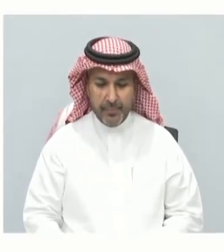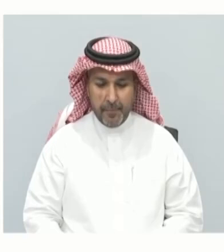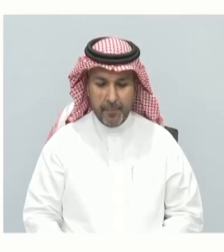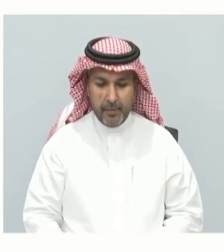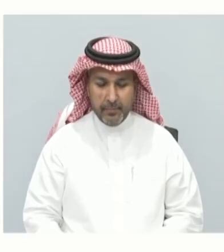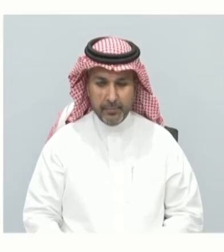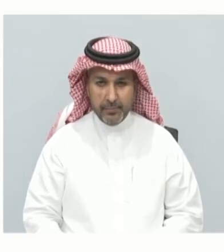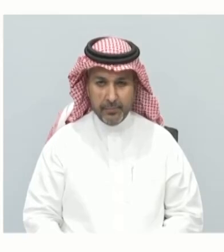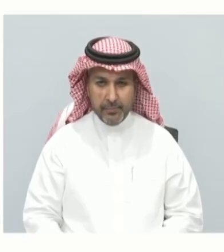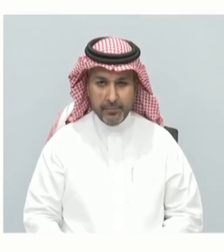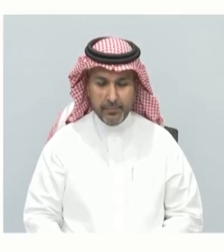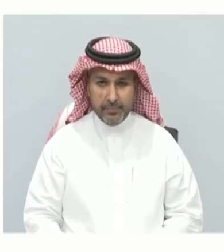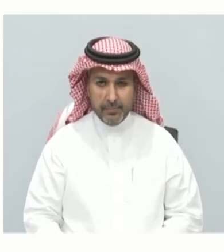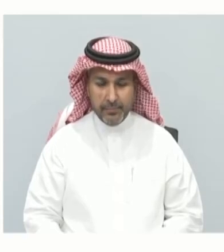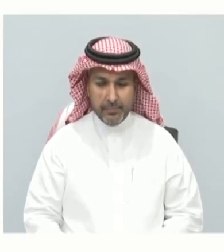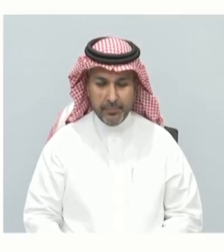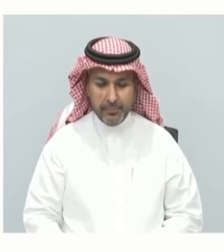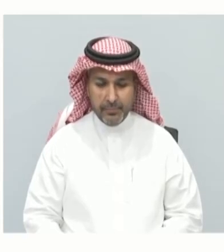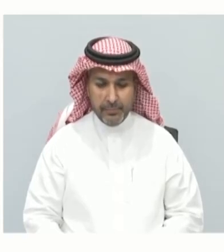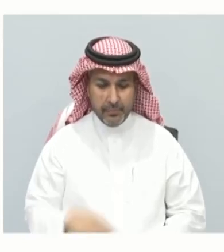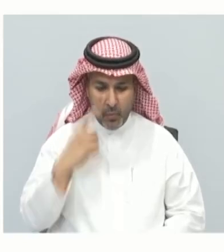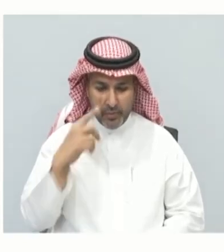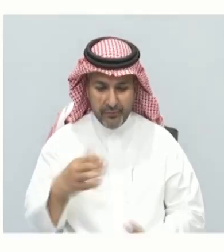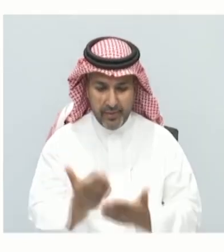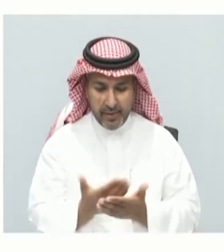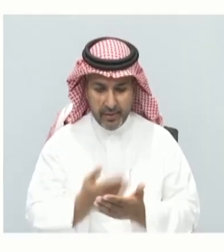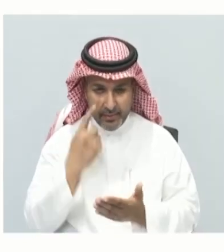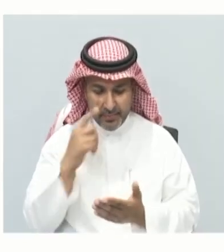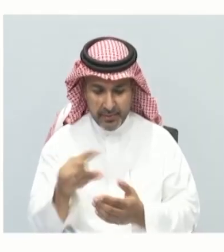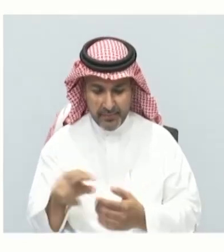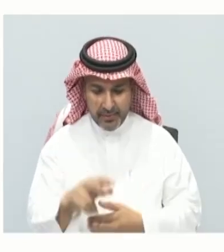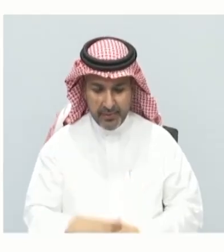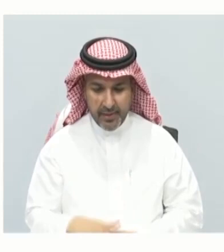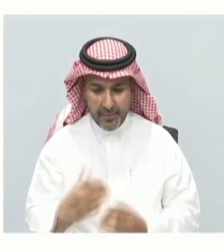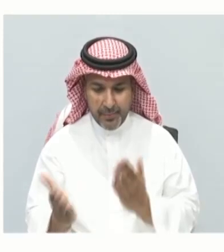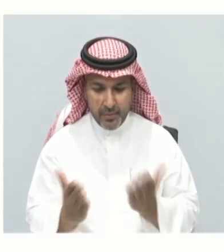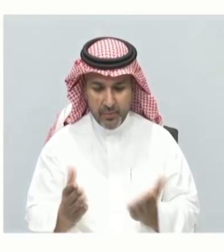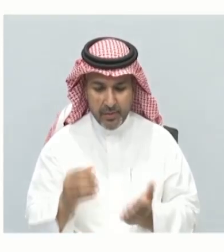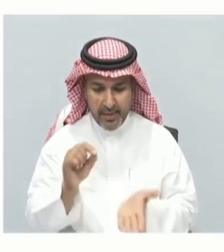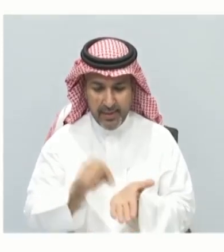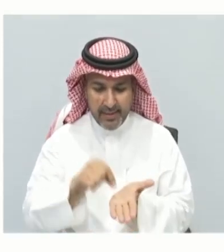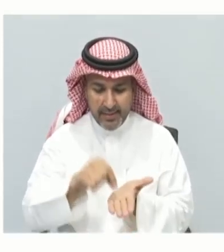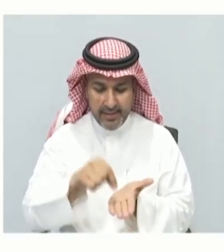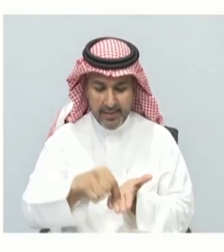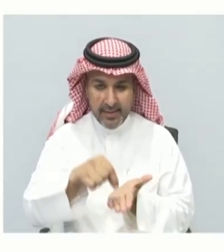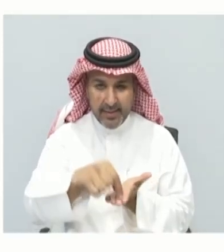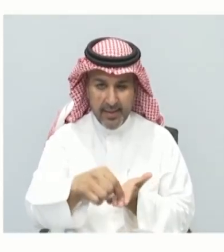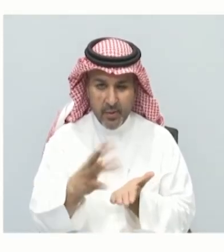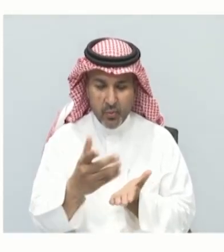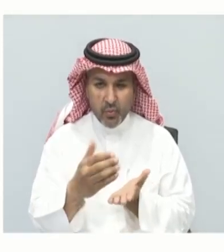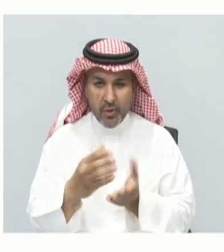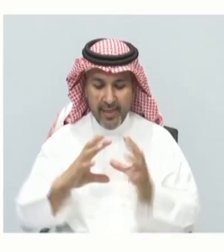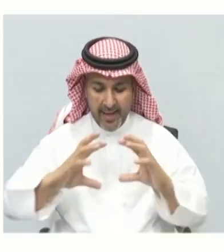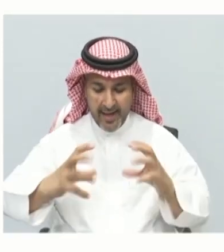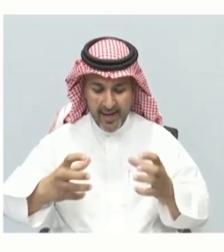ماذا رسمنا النقاط زي ما تشوف المخطط اللي هو النموذج الجسيم النقطي لاحظ النقاط هذا الحبر